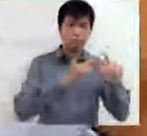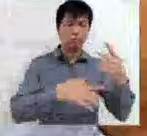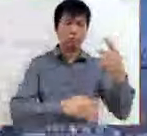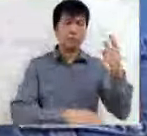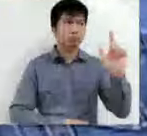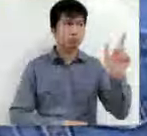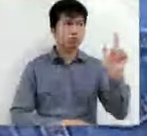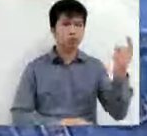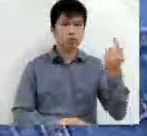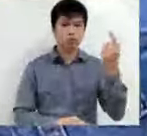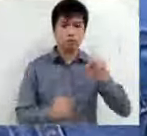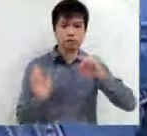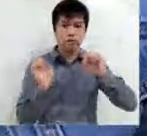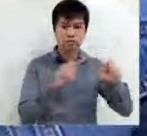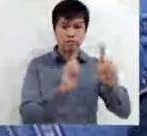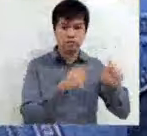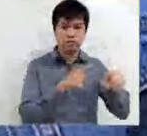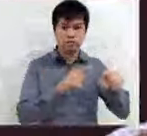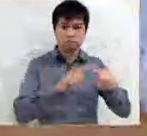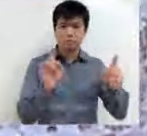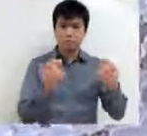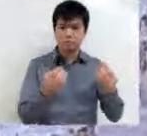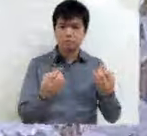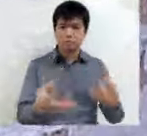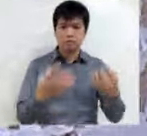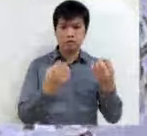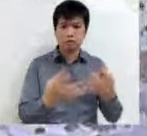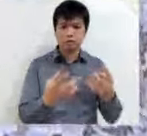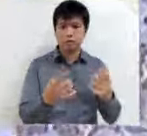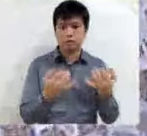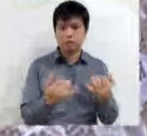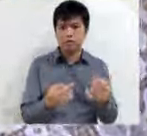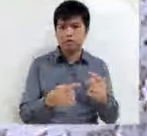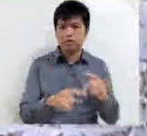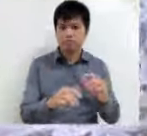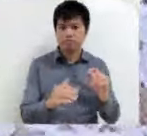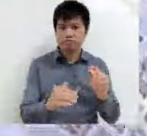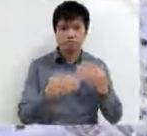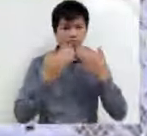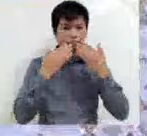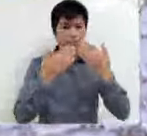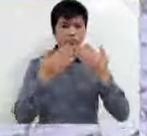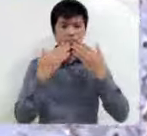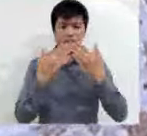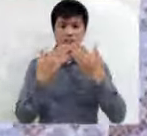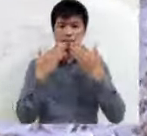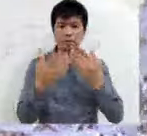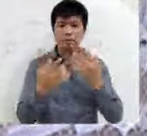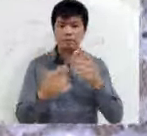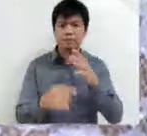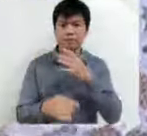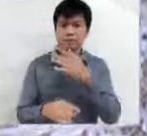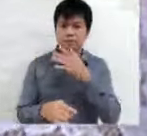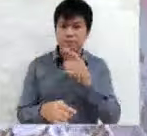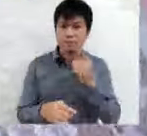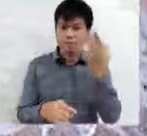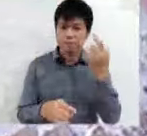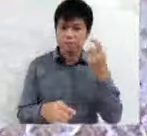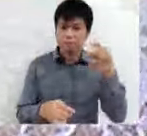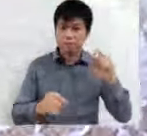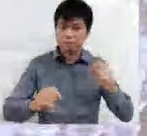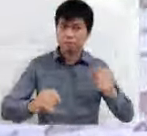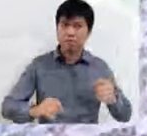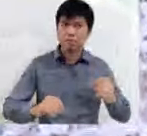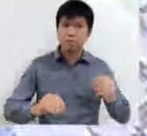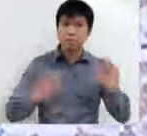Pero malaking bilang na raw ito kung tutuusin. Pagpapasalamat naman ang sambitin na ni Drusilia dahil himalang na buhay pa siya,